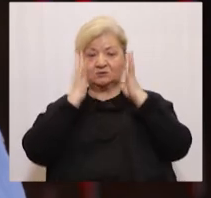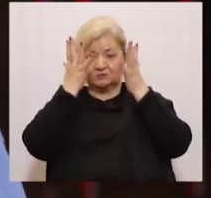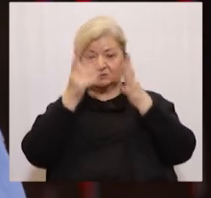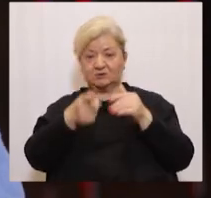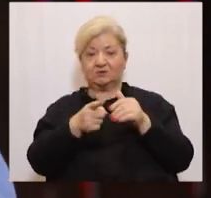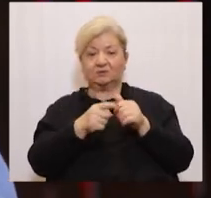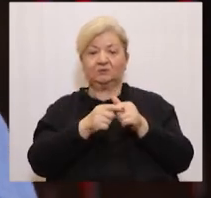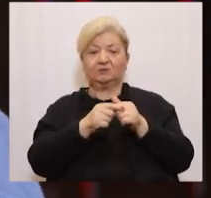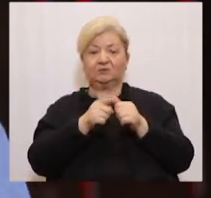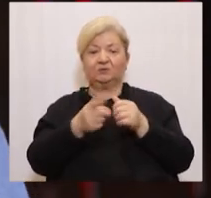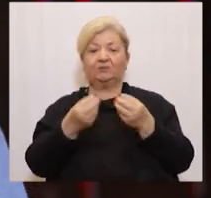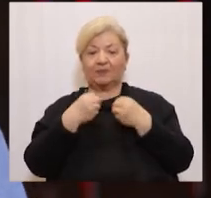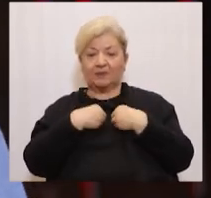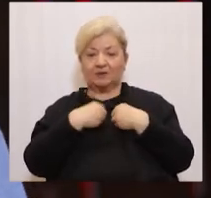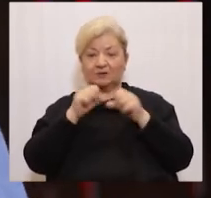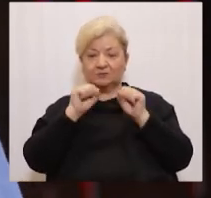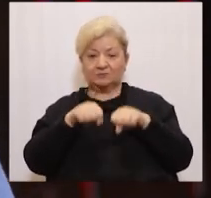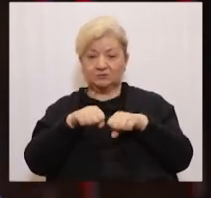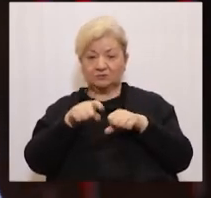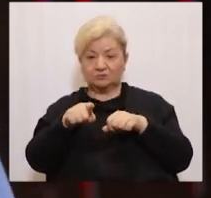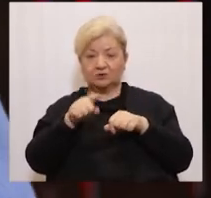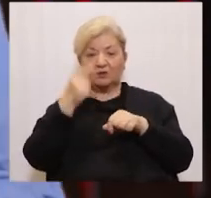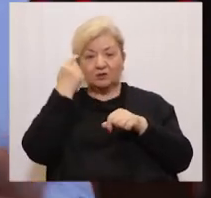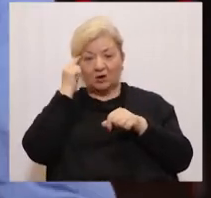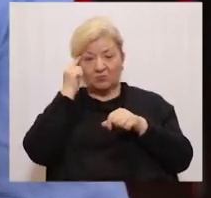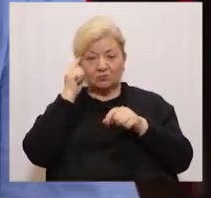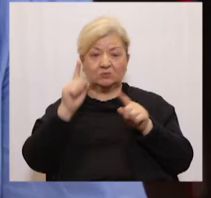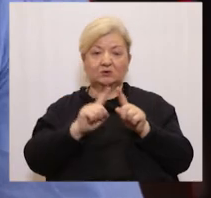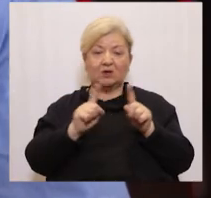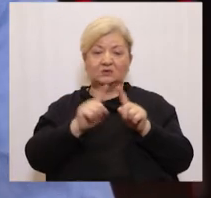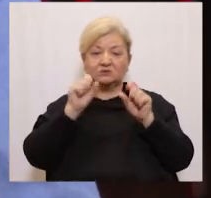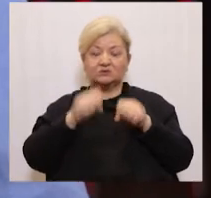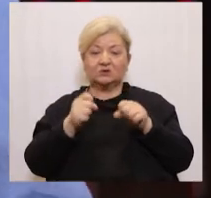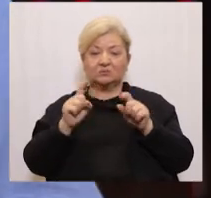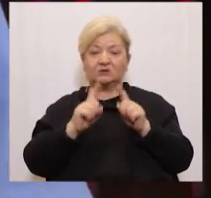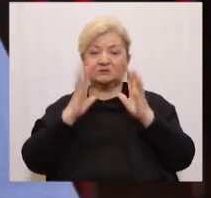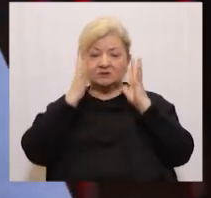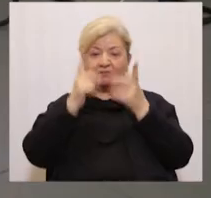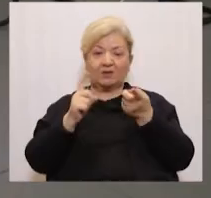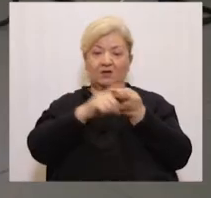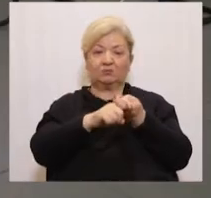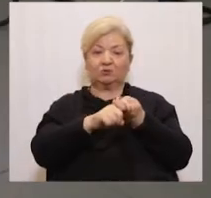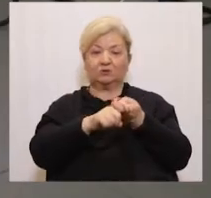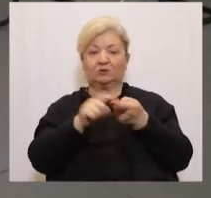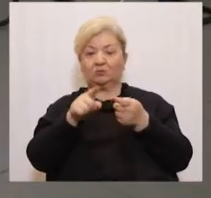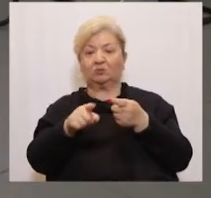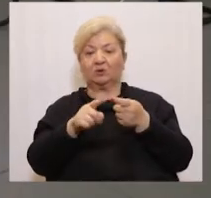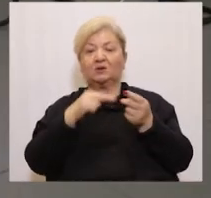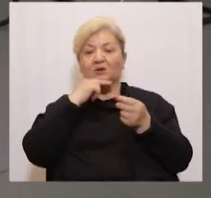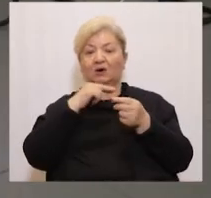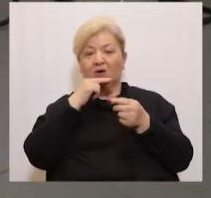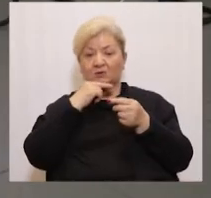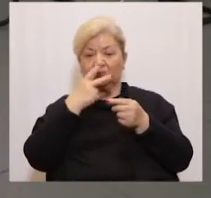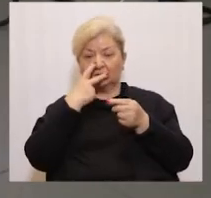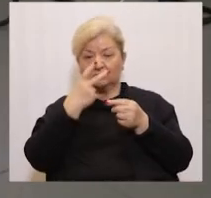ვიზუალიზაციაც კი გვაძლევს ჩვენ საშუალებას, რომ დავფიქრდეთ, რაზე შეიძლება იყოს წნევა დამოკიდებული. დააკვირდით აი